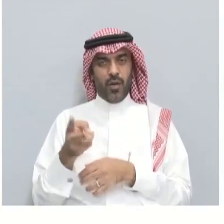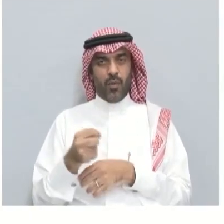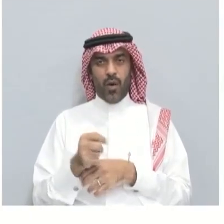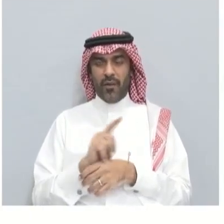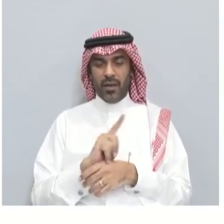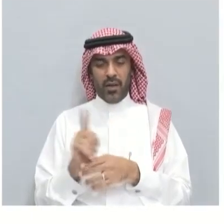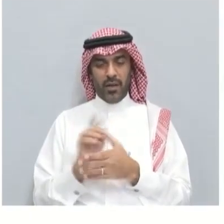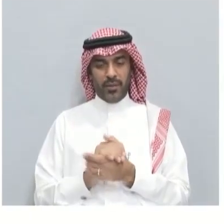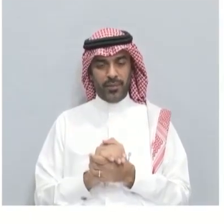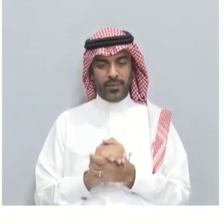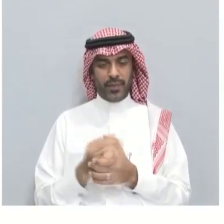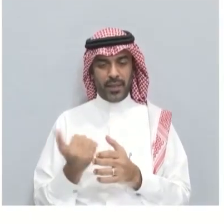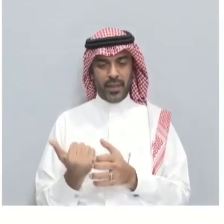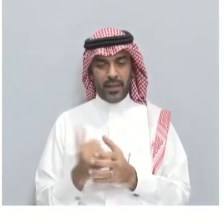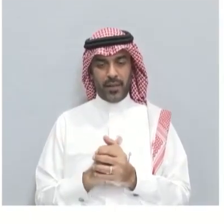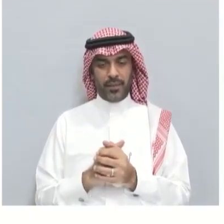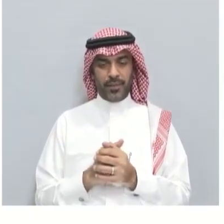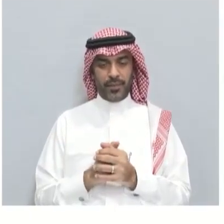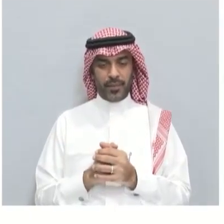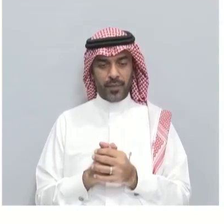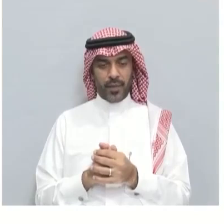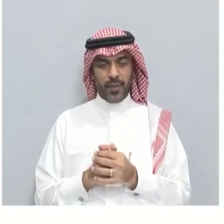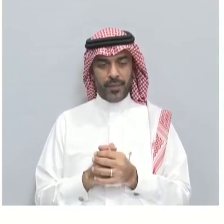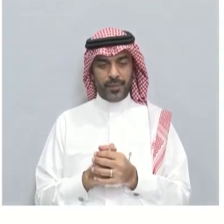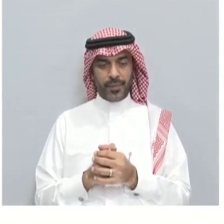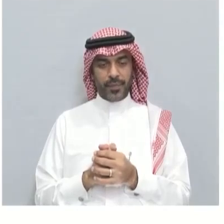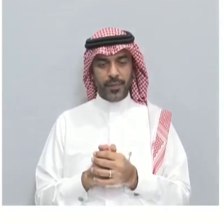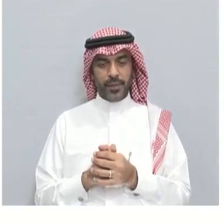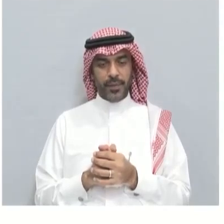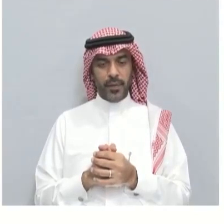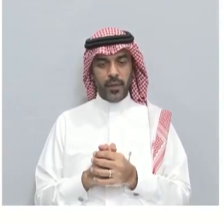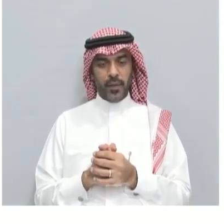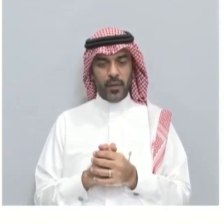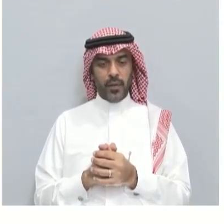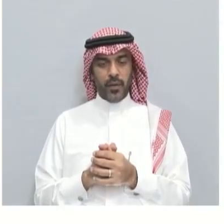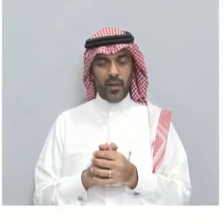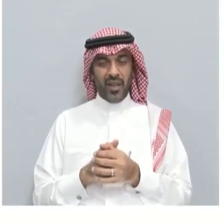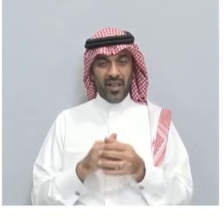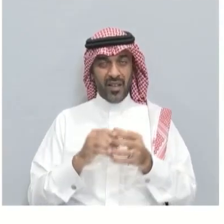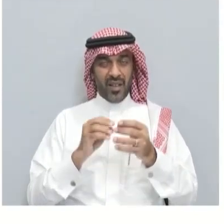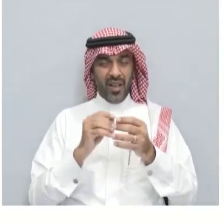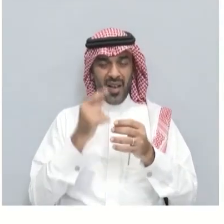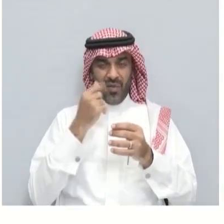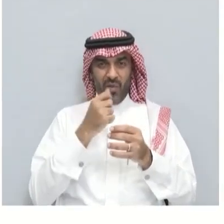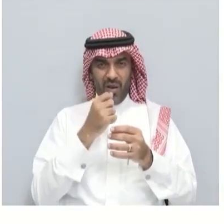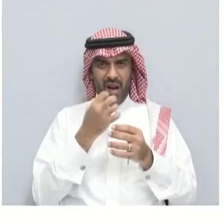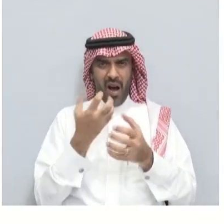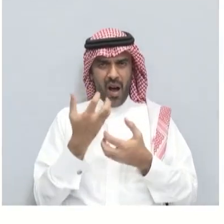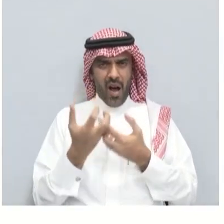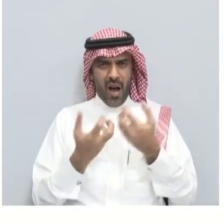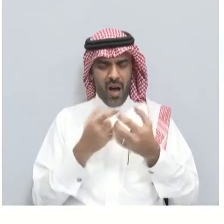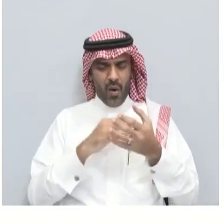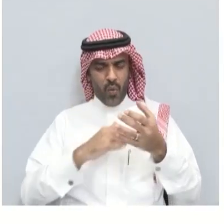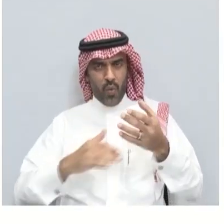الارض تؤثر مكونات الصهاره في كيفيه ثوران البركان في هدوئه او عنفوانه ما هو